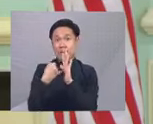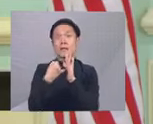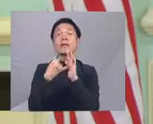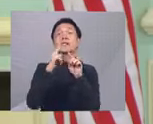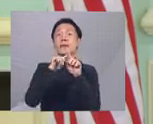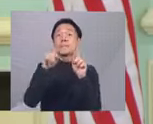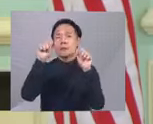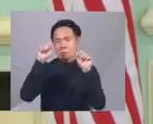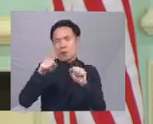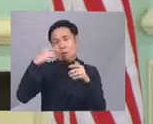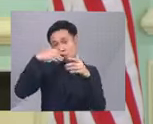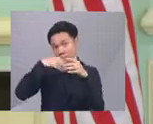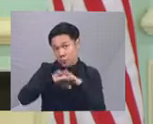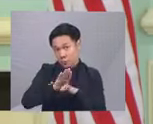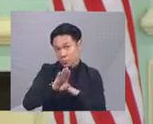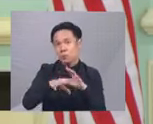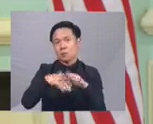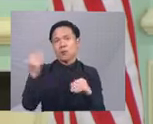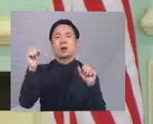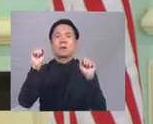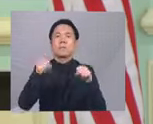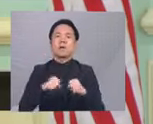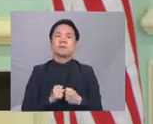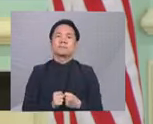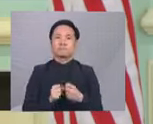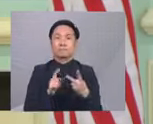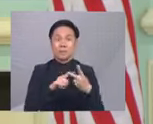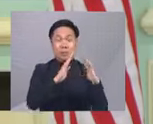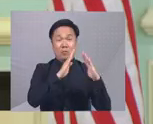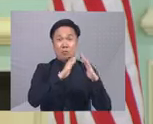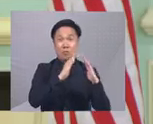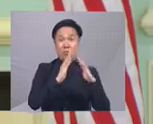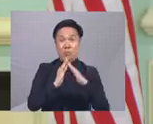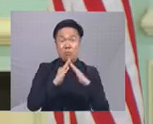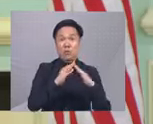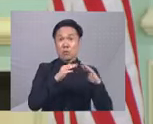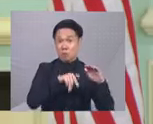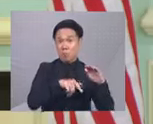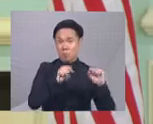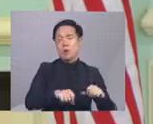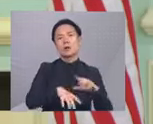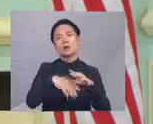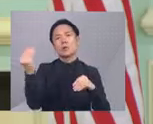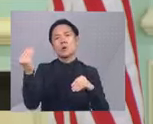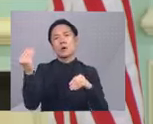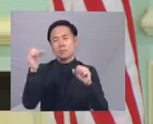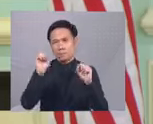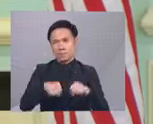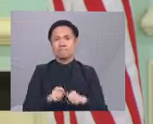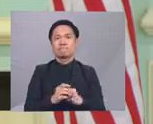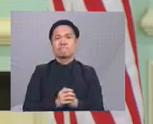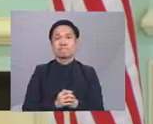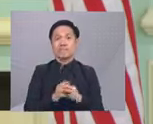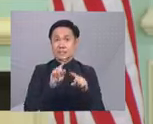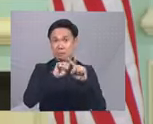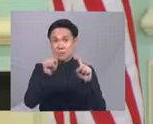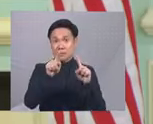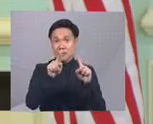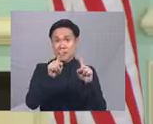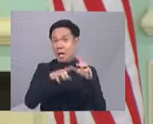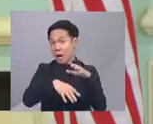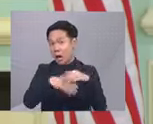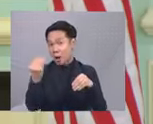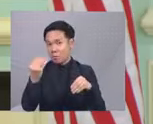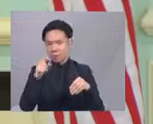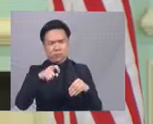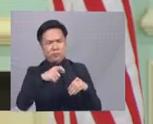masuk. Ada keluar masuk. Iaitu penduduk di dalam kawasan tersebut boleh keluar, tapi dengan pemeriksaan